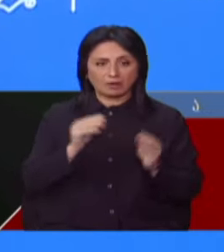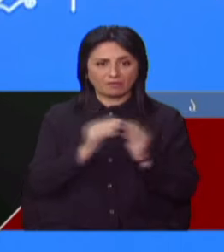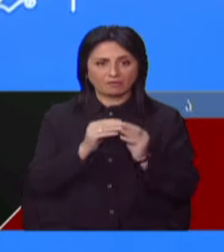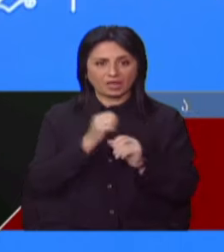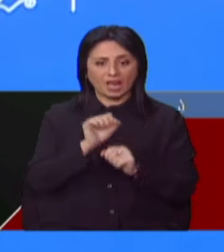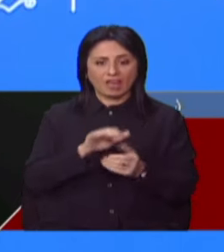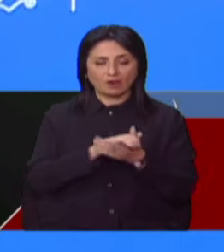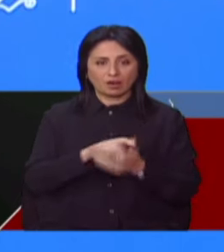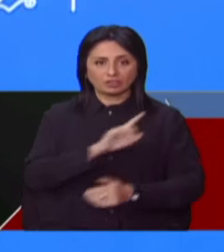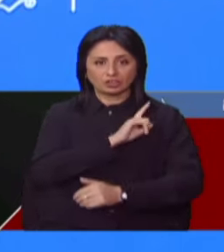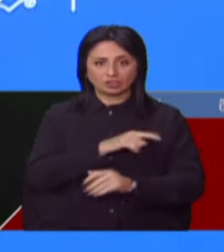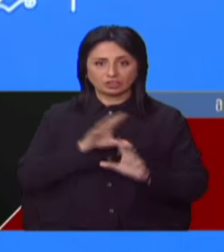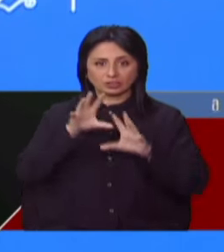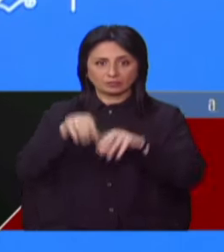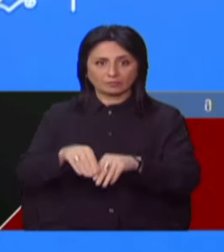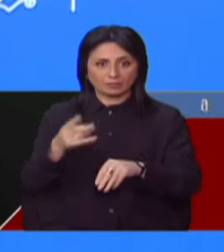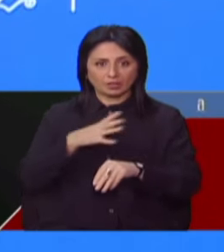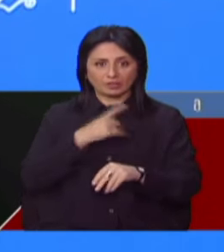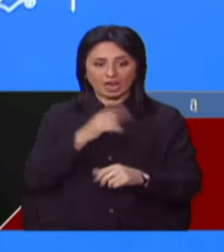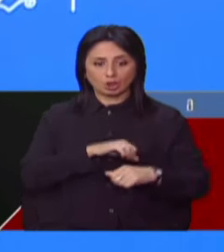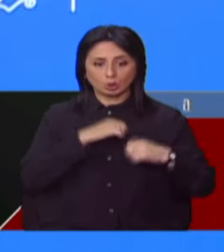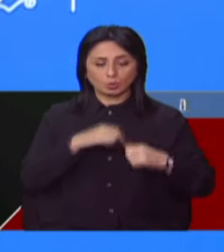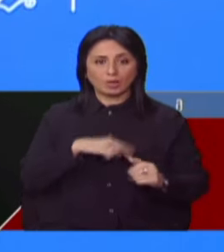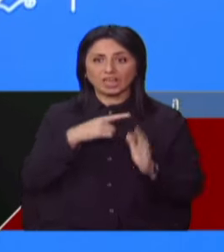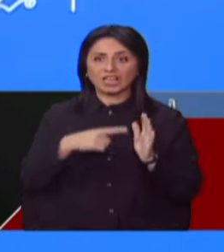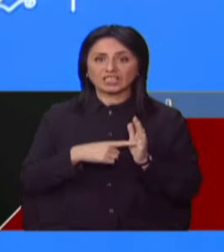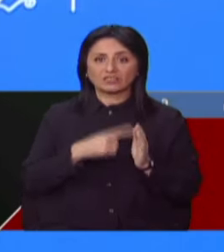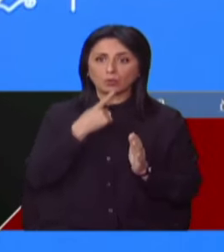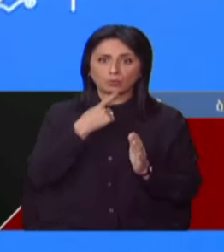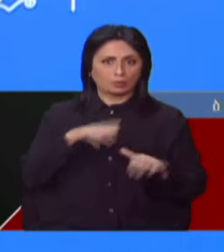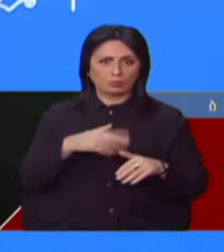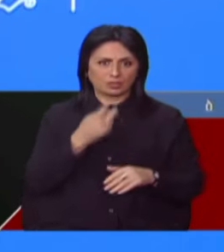მოაკლოს ევროკავშირში გაწევრიანებას. და ამ პირობებში ერთგულების კითხვის ნიშნის ქვეშ დასმა